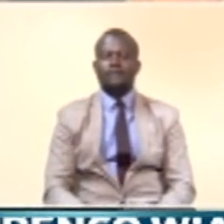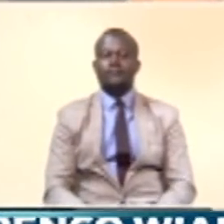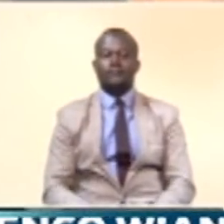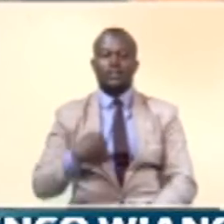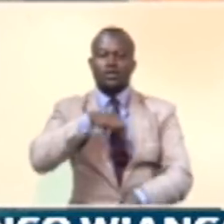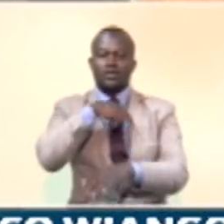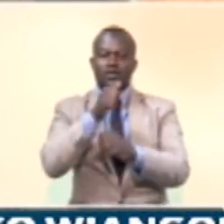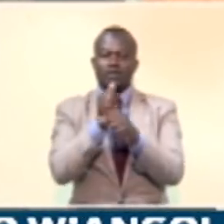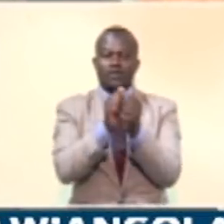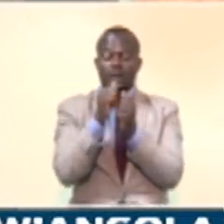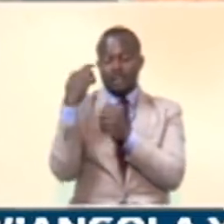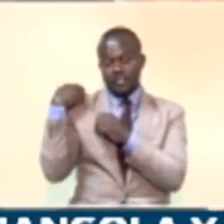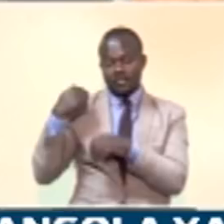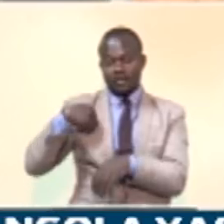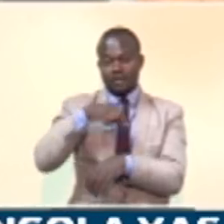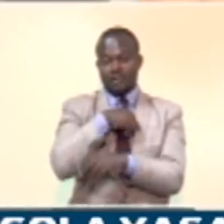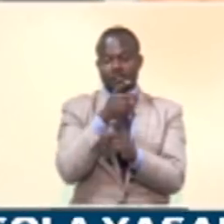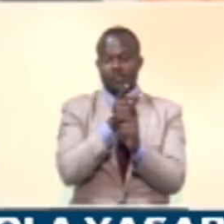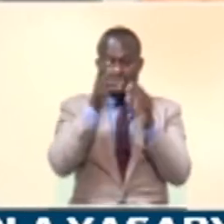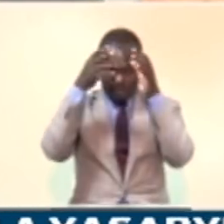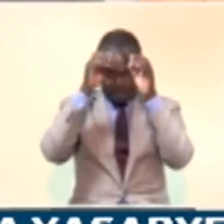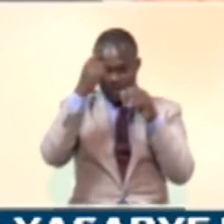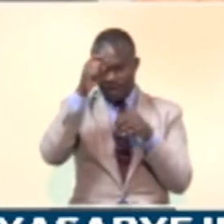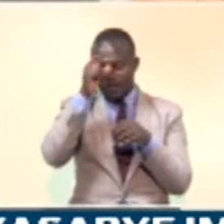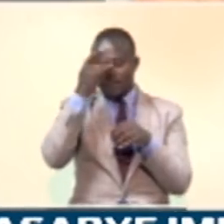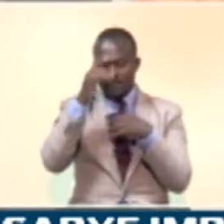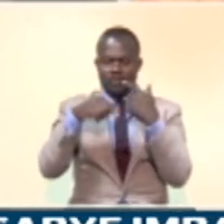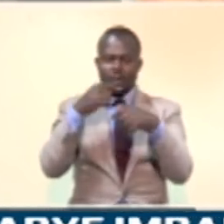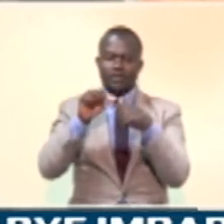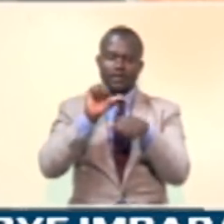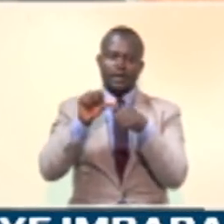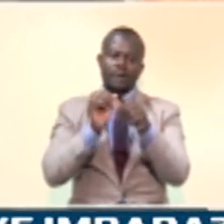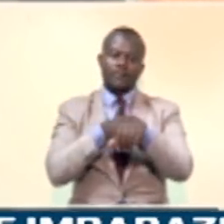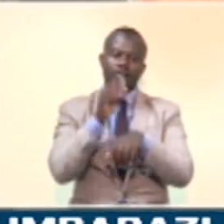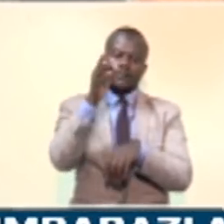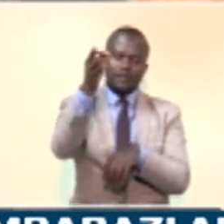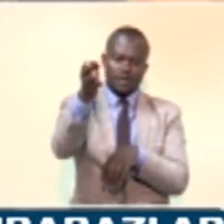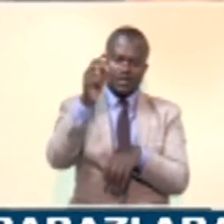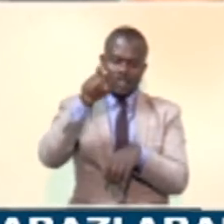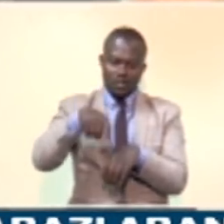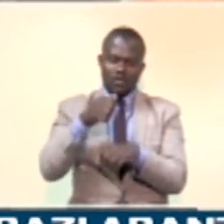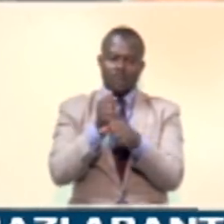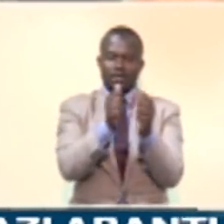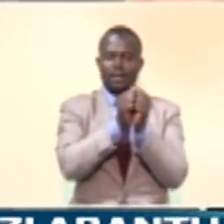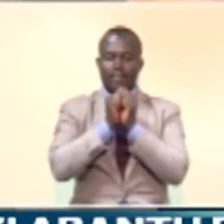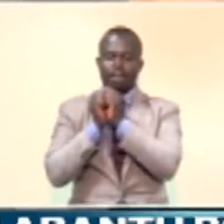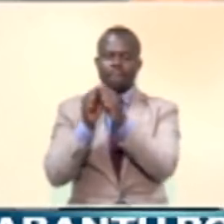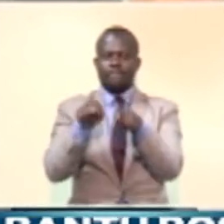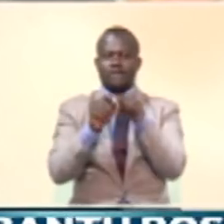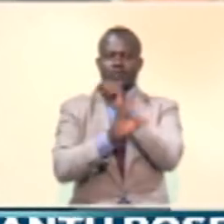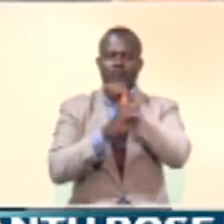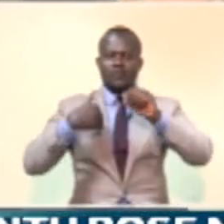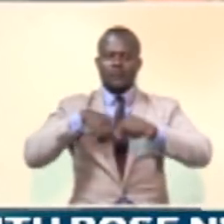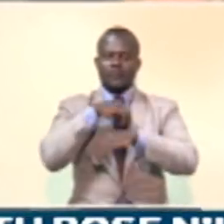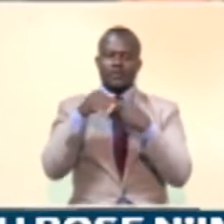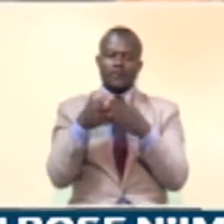Tugomba gukora ibitureba tukita ku byo Perezida Kagame yavuze mu birebana n'ibihe biri imbere. Tugomba gukorera hamwe nk'ibihugu byacu